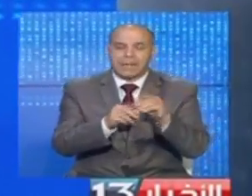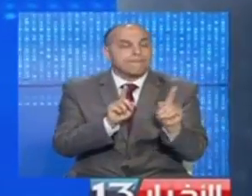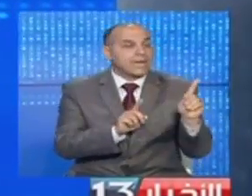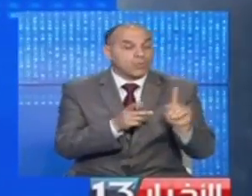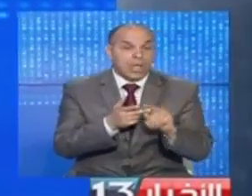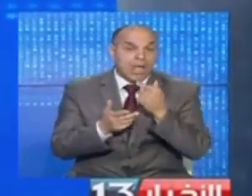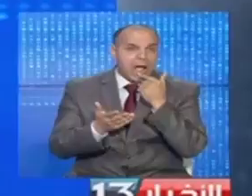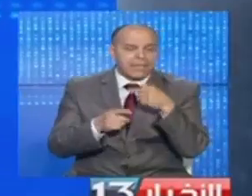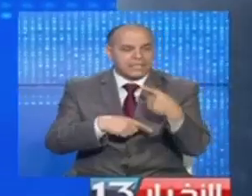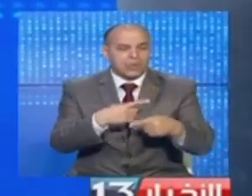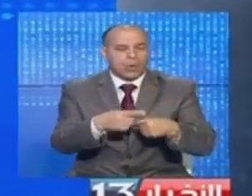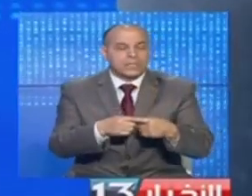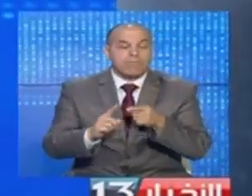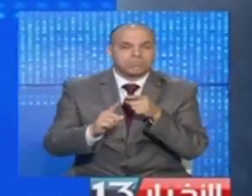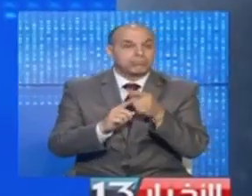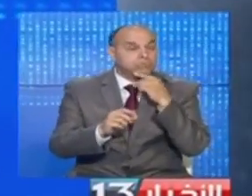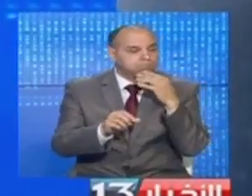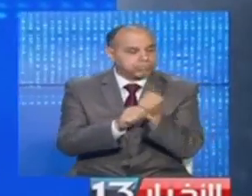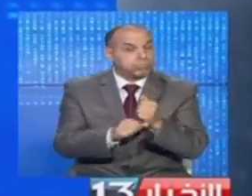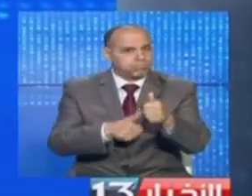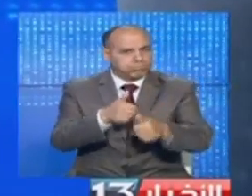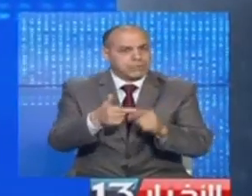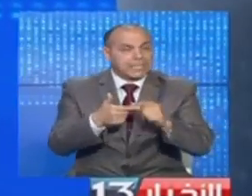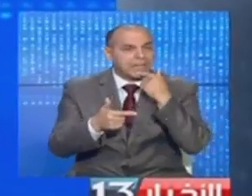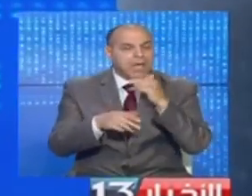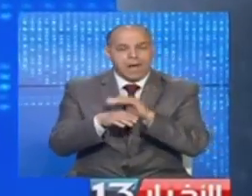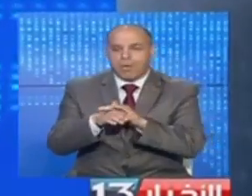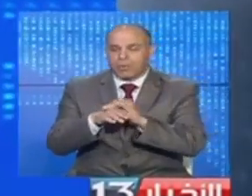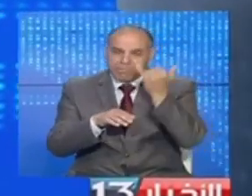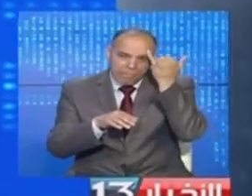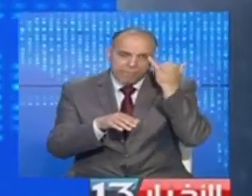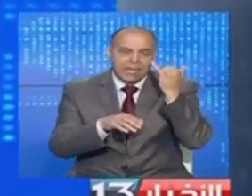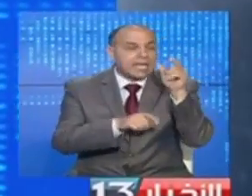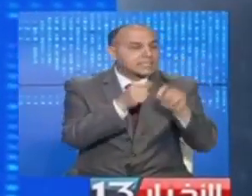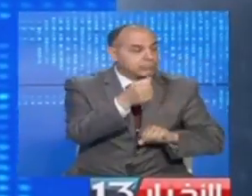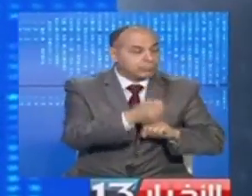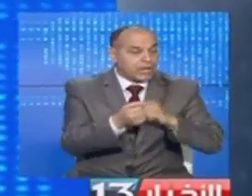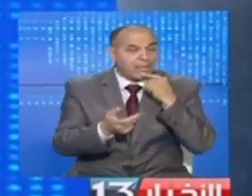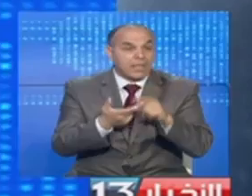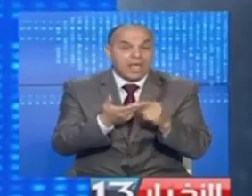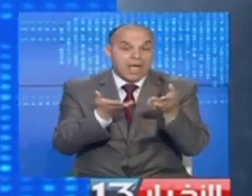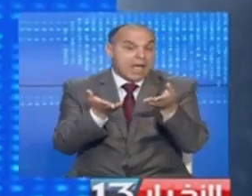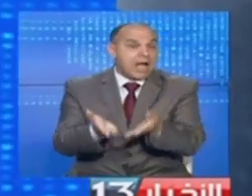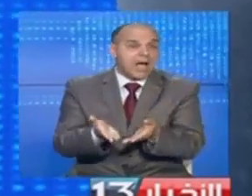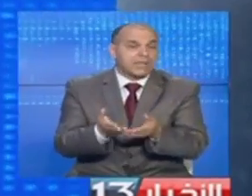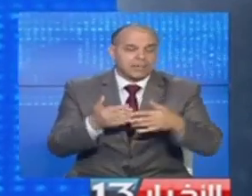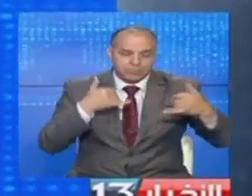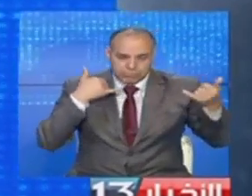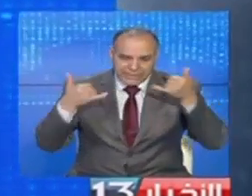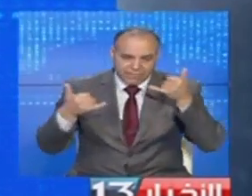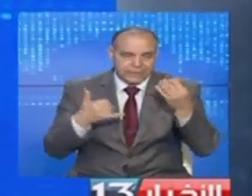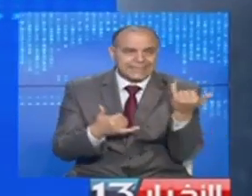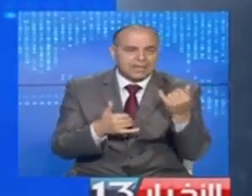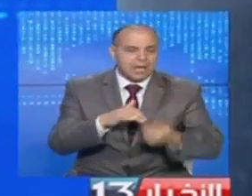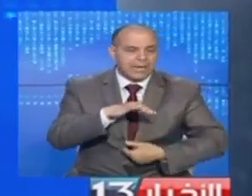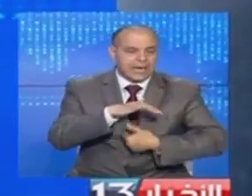ميلانو، تواصل مهامها بنجاعة في إطار مبادرة إنسانية جاءت إثر اتصال هاتفي